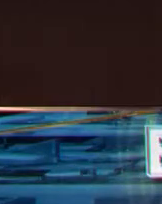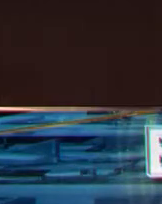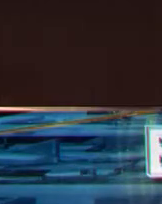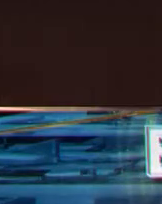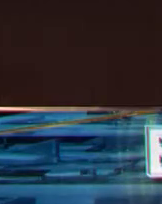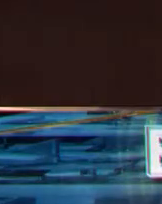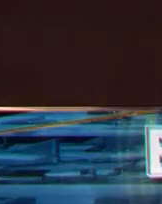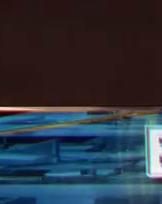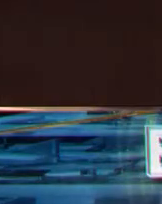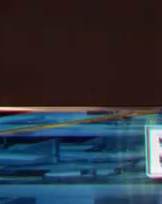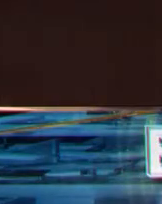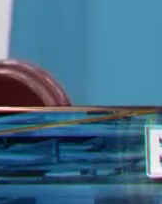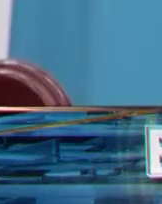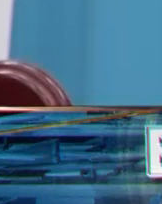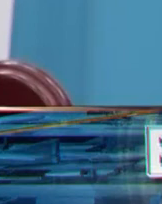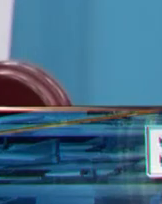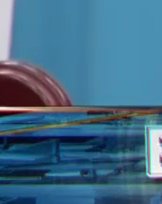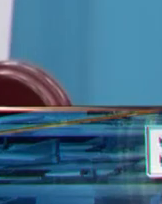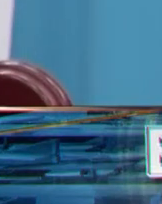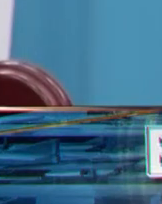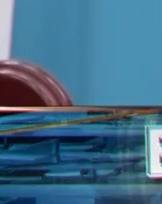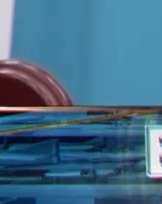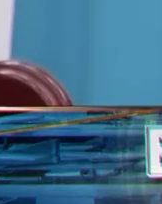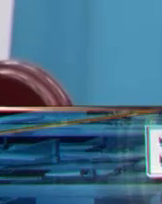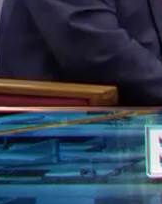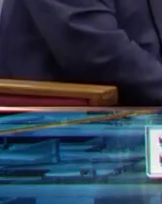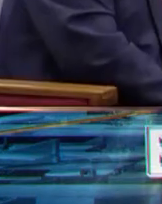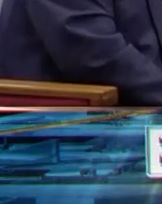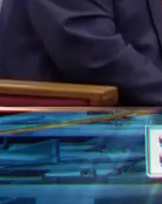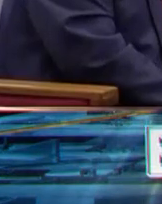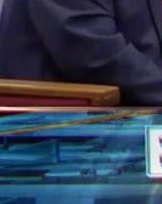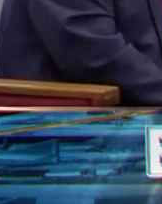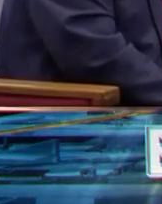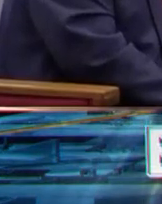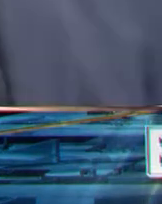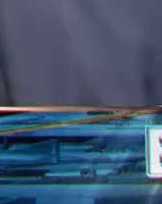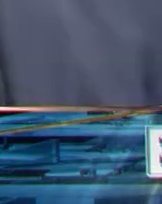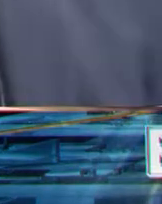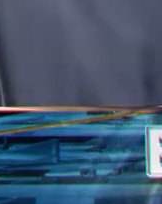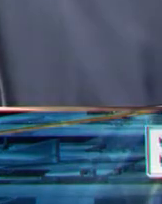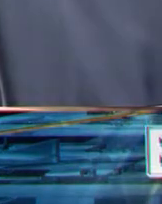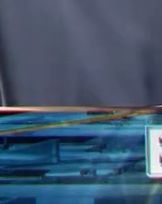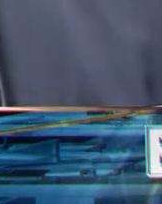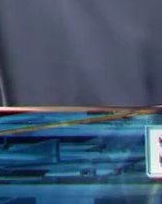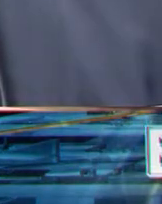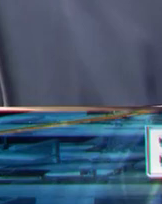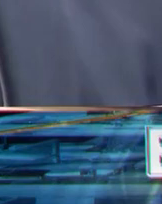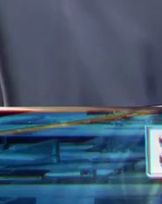Құрылыс мерзімі мен сапасы басты назарда. Бүгін облыс әкімінің бірінші орынбасары Ләззат Тұрлашев өңірдегі құрылыс жұмыстарын